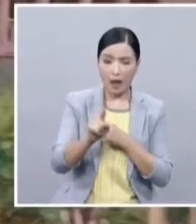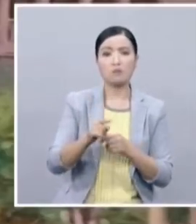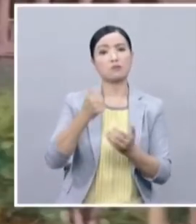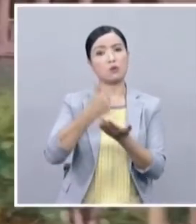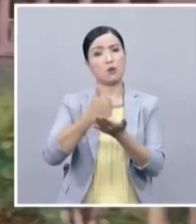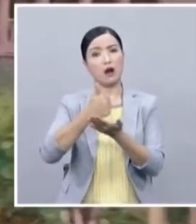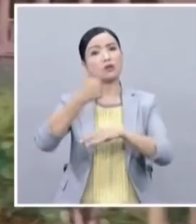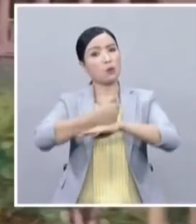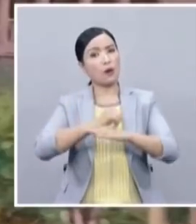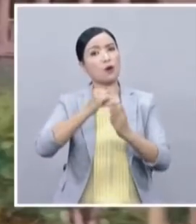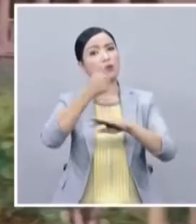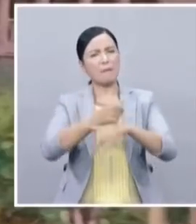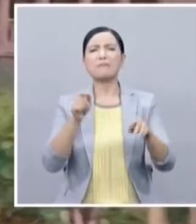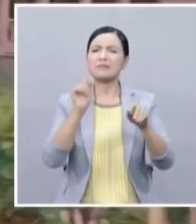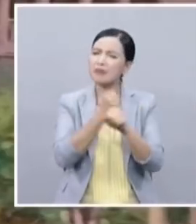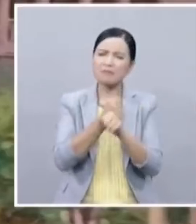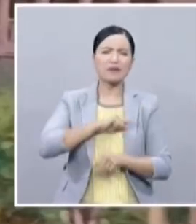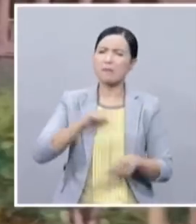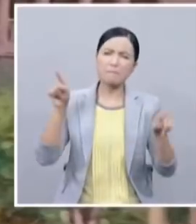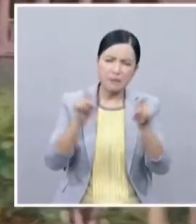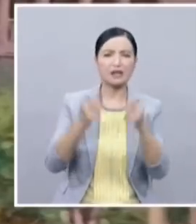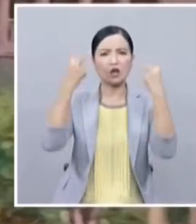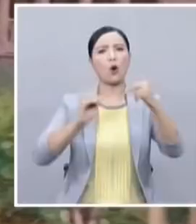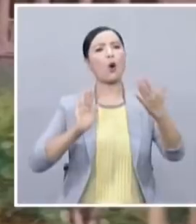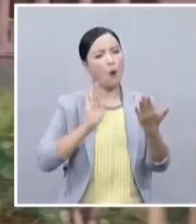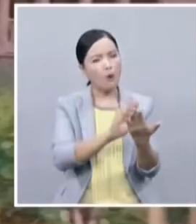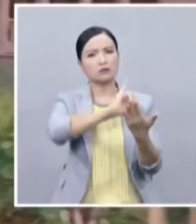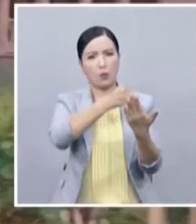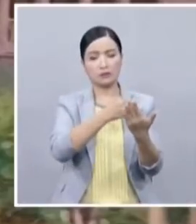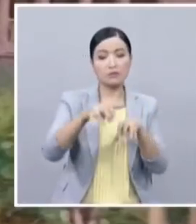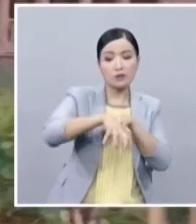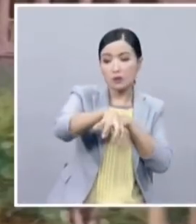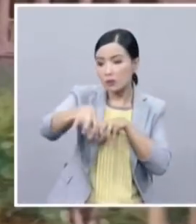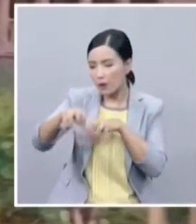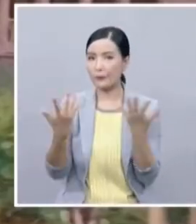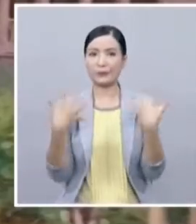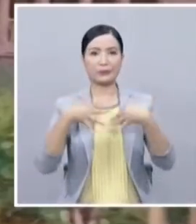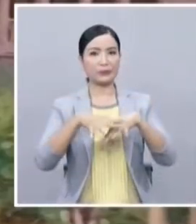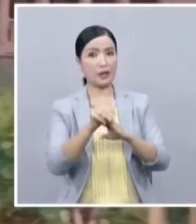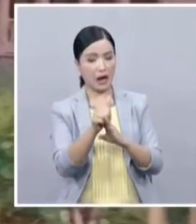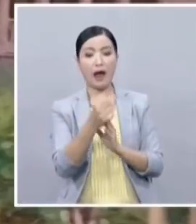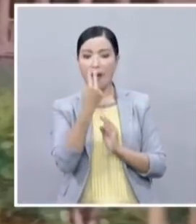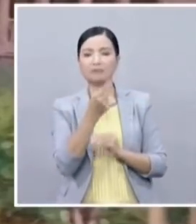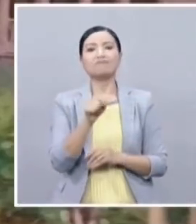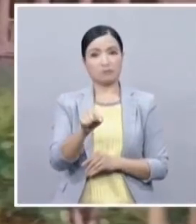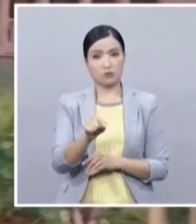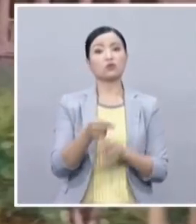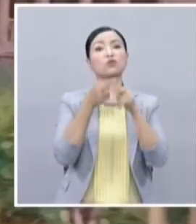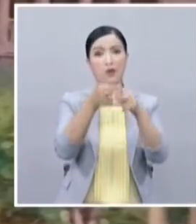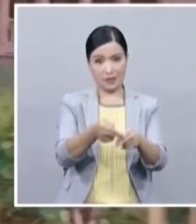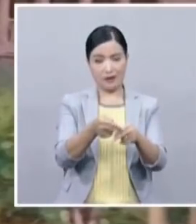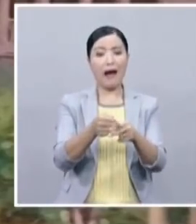จังหวัดนั้นต้องทำหน้าที่เหมือนนายกของจังหวัดนั่นแหละครับต้องบริการทุกหน่วยงานสุรการให้ได้เพราะผลงานปรากฏออกมาในพื้นที่ของตัว